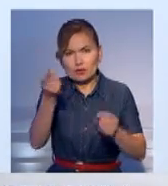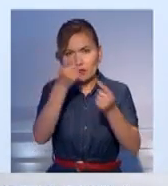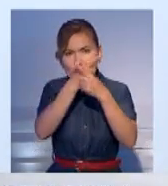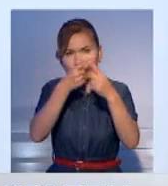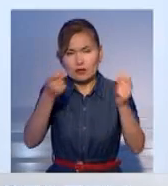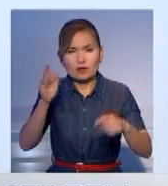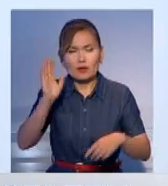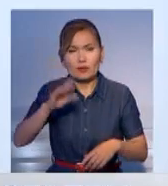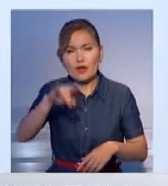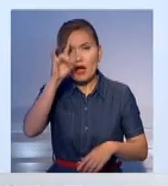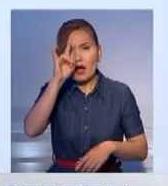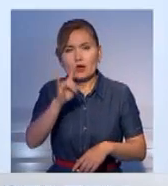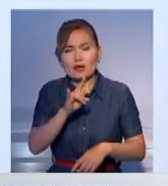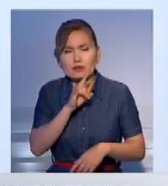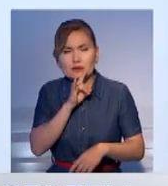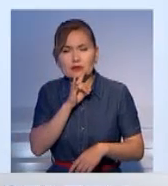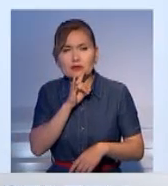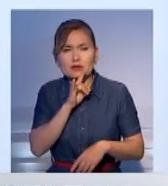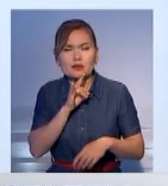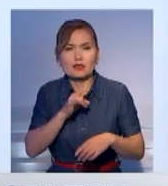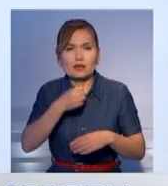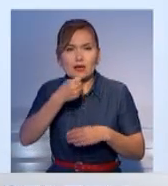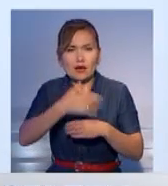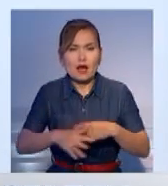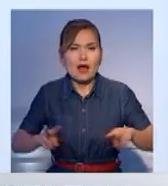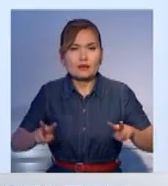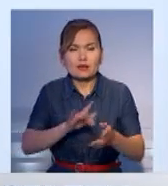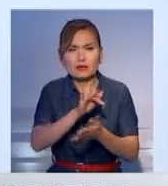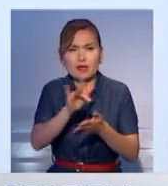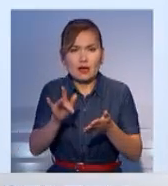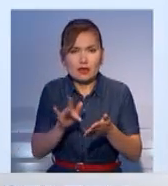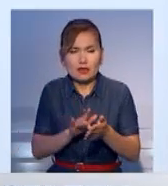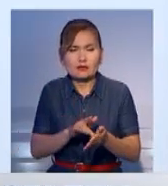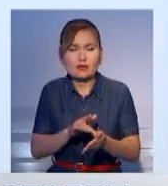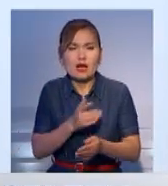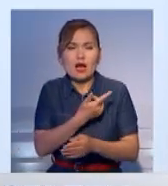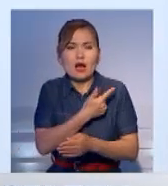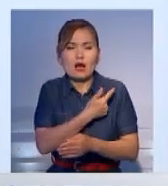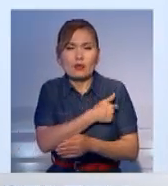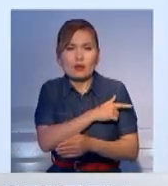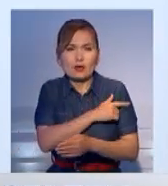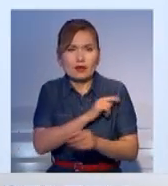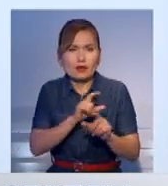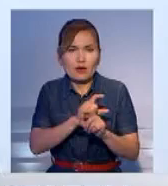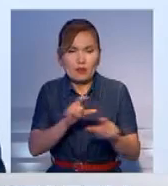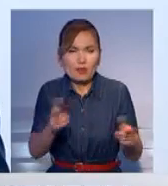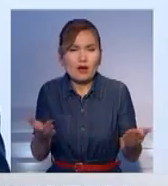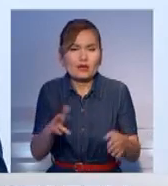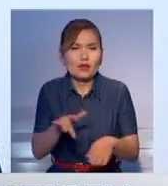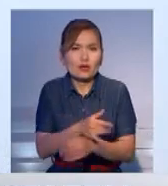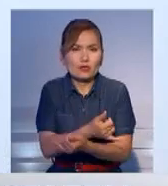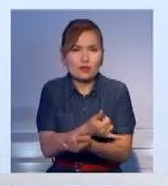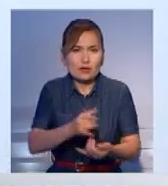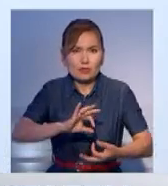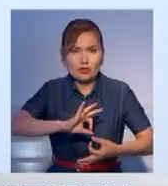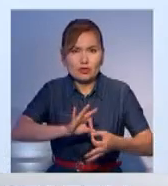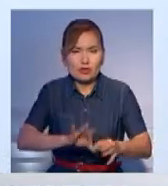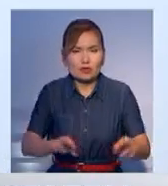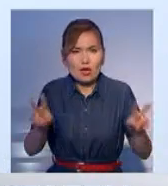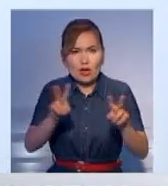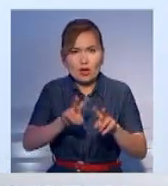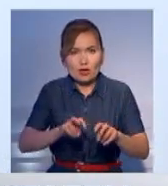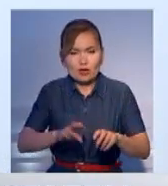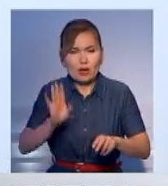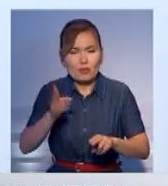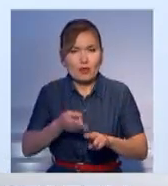қаласындағы амбулаториялық деңгейдегі осы әйелдерге қандай қызмет көрсетілді соның бәрін тексеріп жатырмыз.